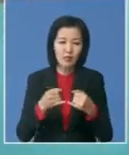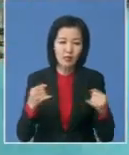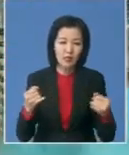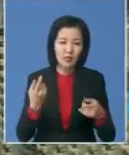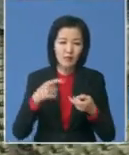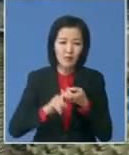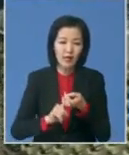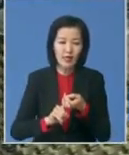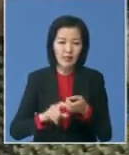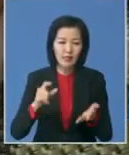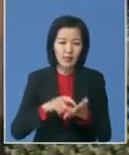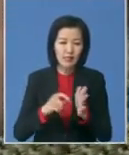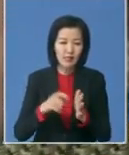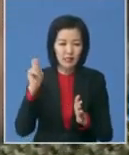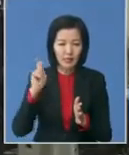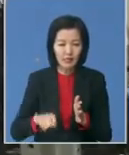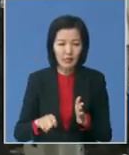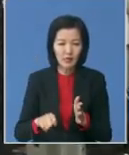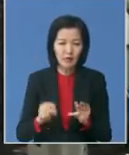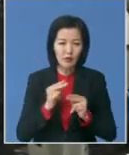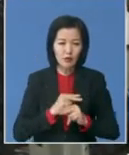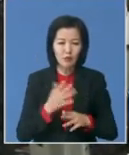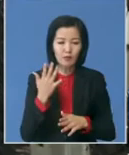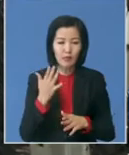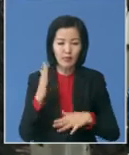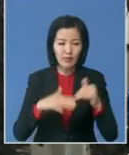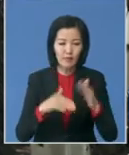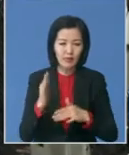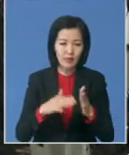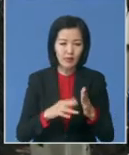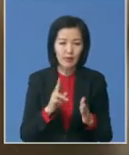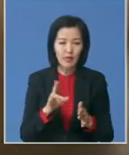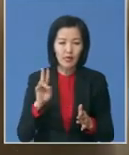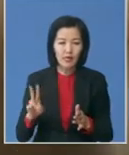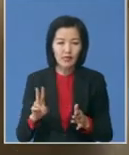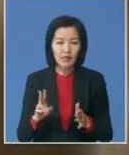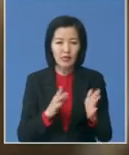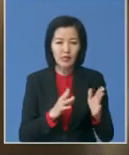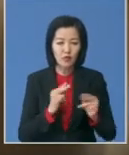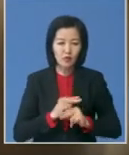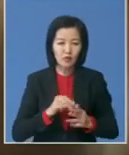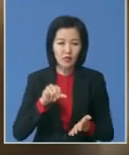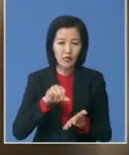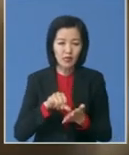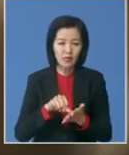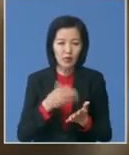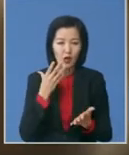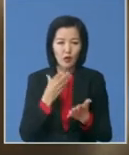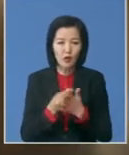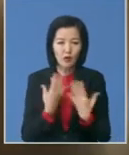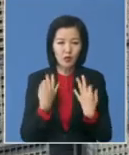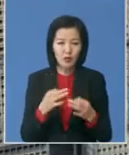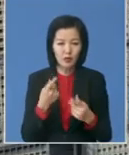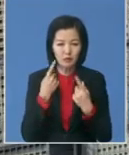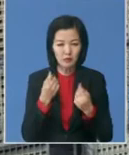келді. Кросты жалғастыру учаскесінде 5 ай тәжірибеден өтіп, қазанда тұрақты жұмысқа тұрды. Қазір ол өз ісін еркін